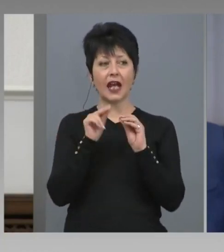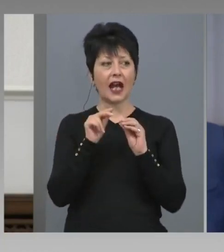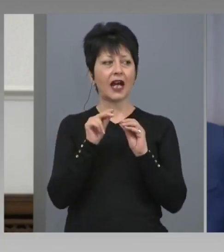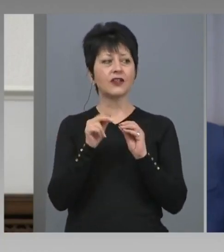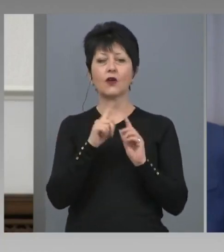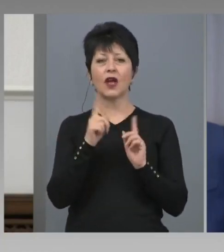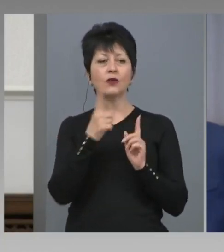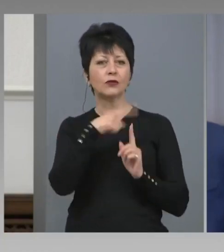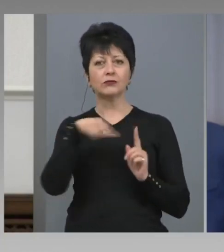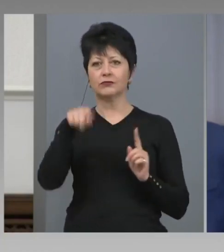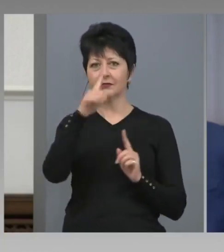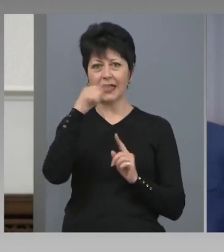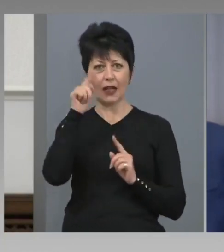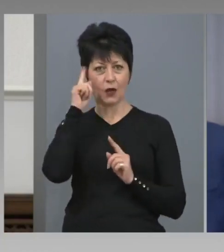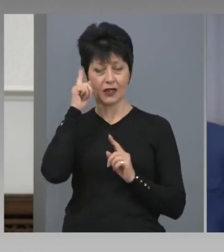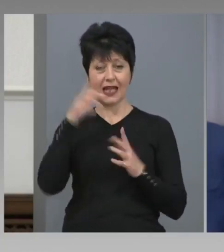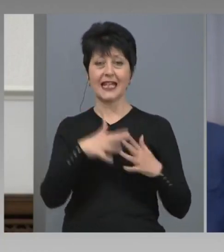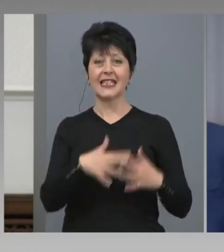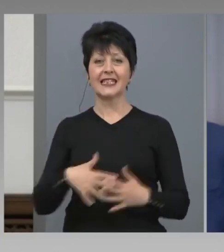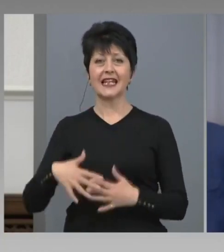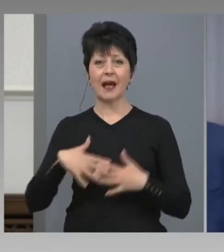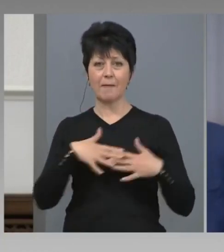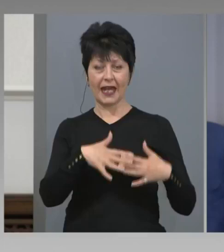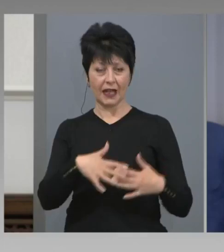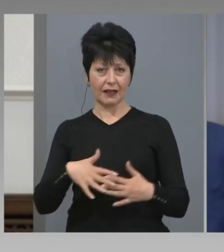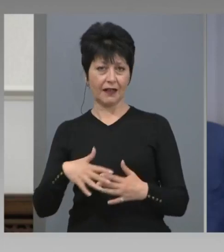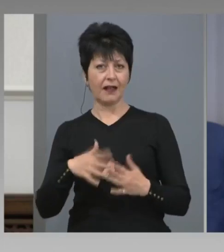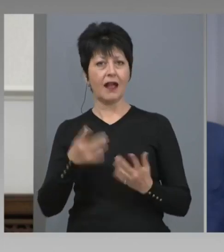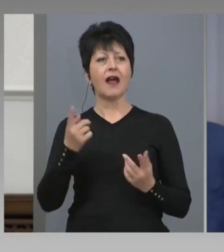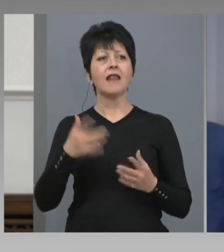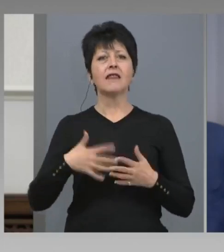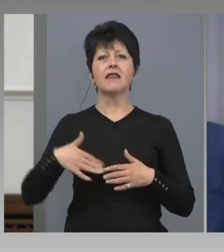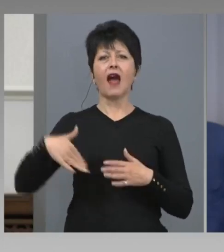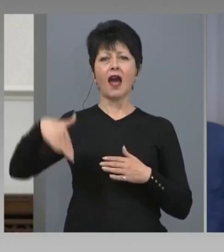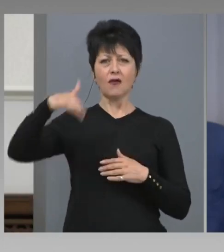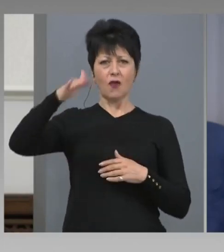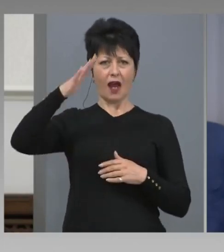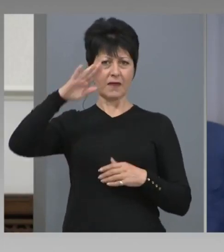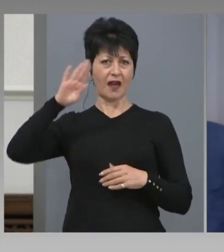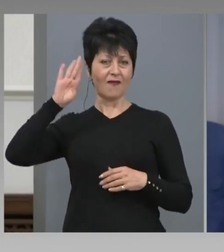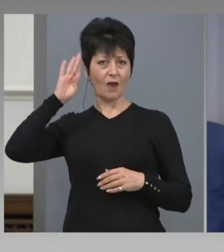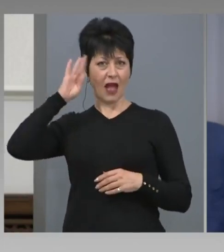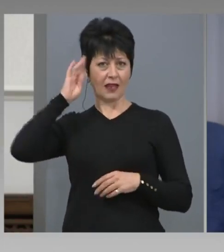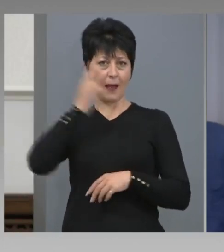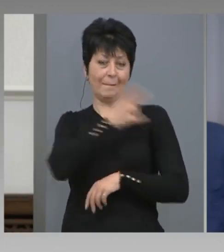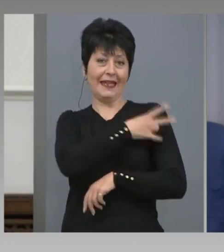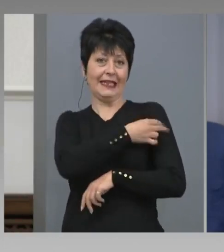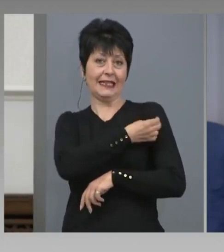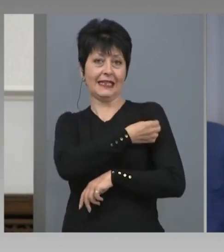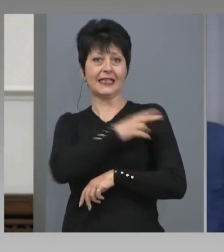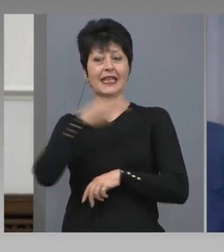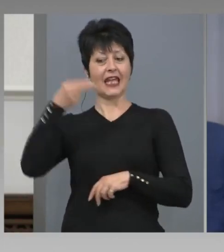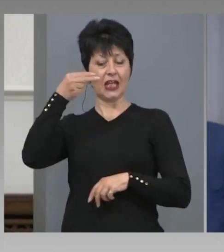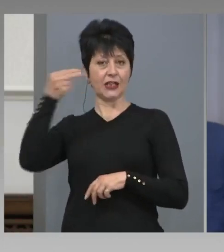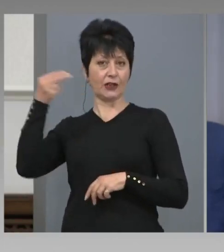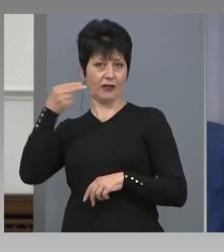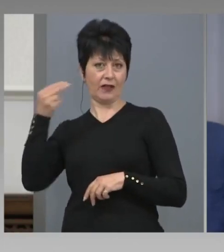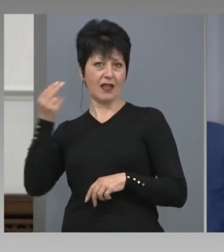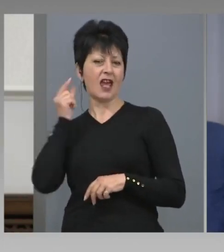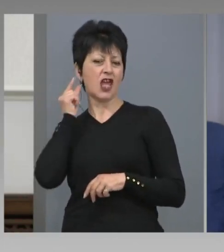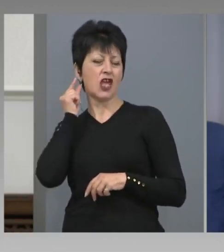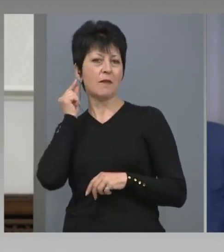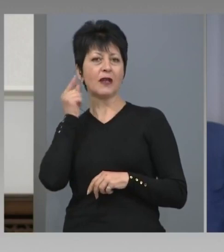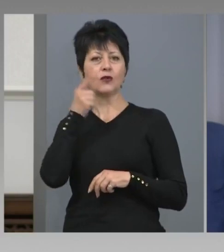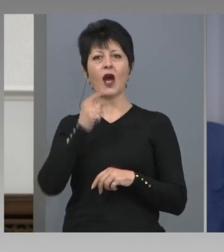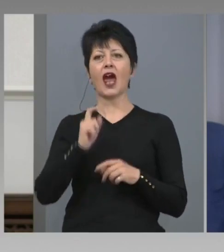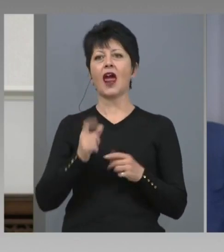казващите. В Съединените щати най-големия военен научен медицински институт е кръстен на Уолтър